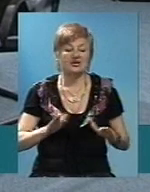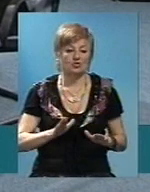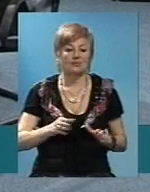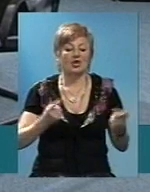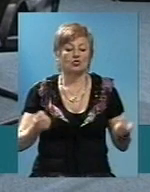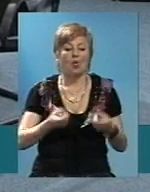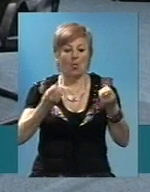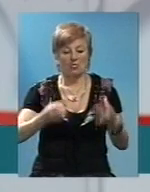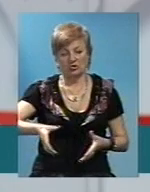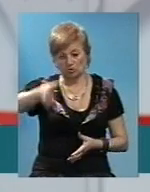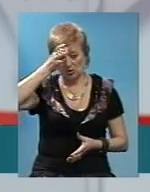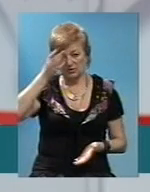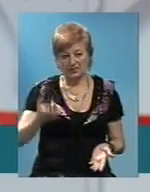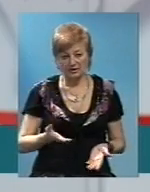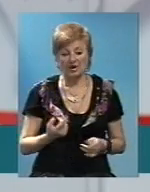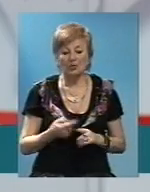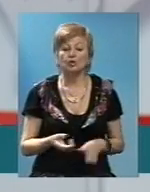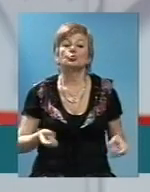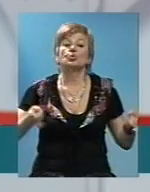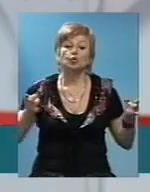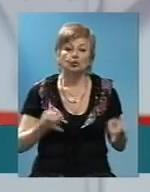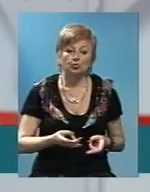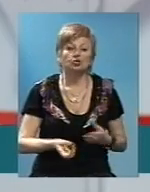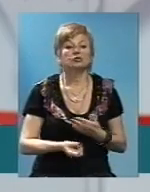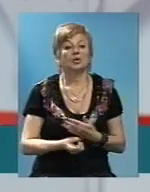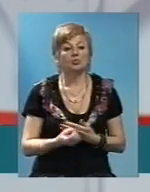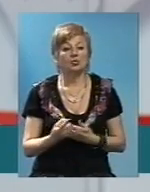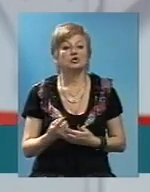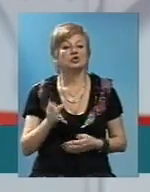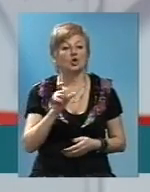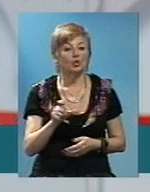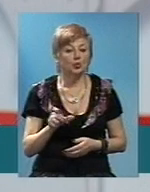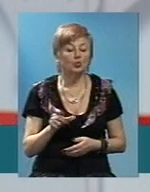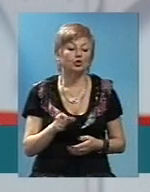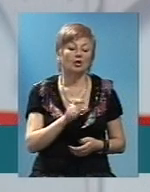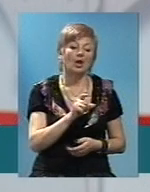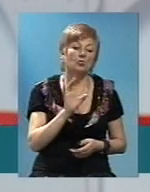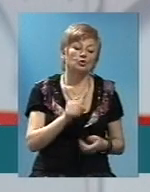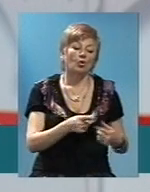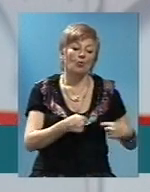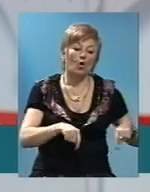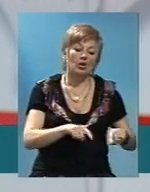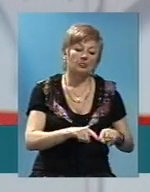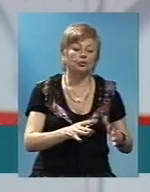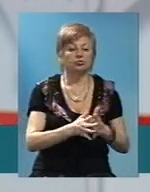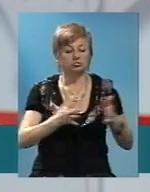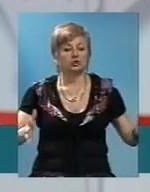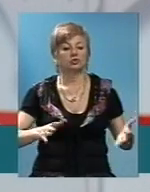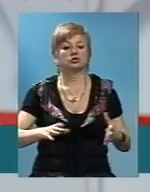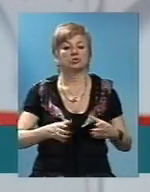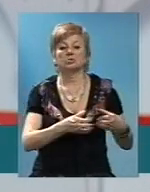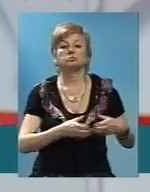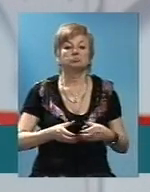освітою. І то, коли є така потреба, з'являються ті спочатку люди, потім організації, потім цілі великі проекти, які на ці